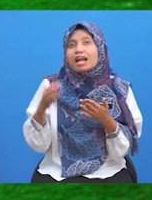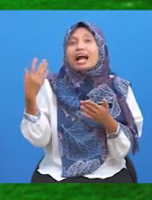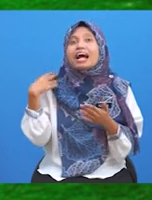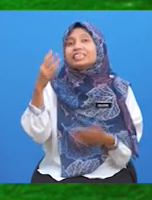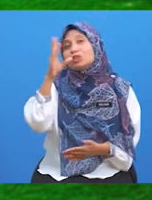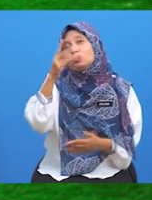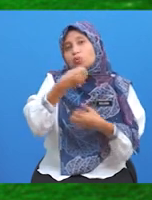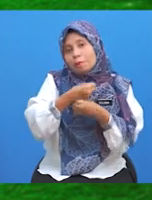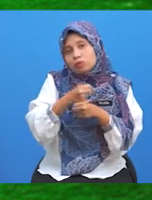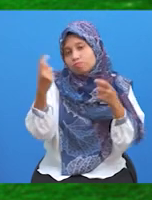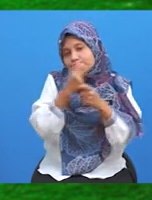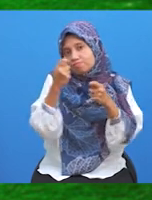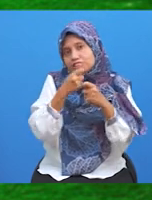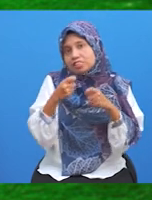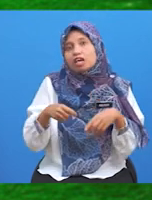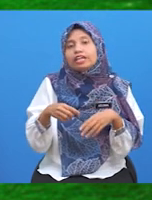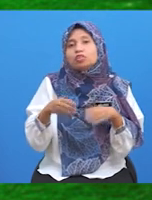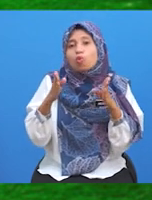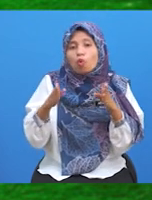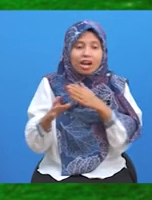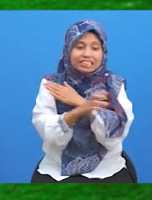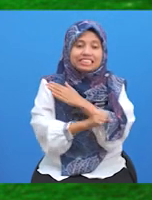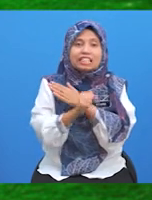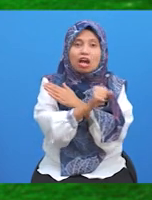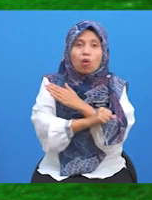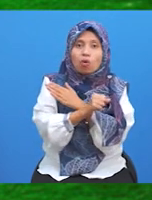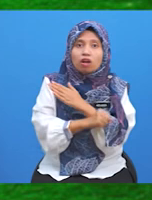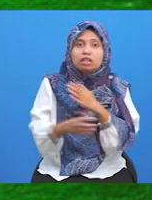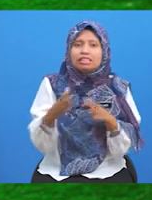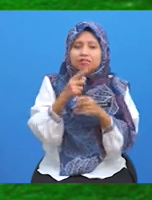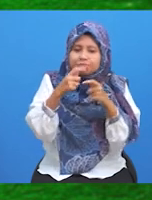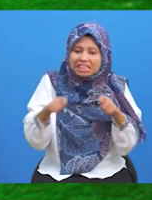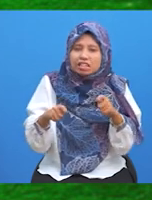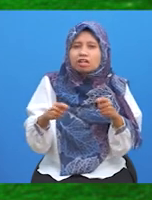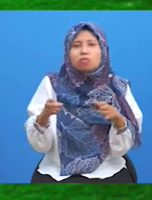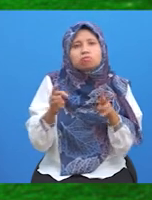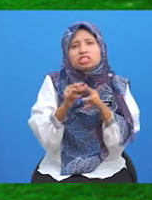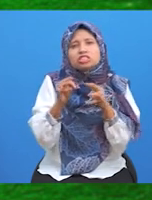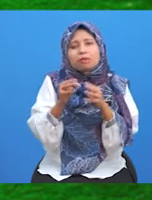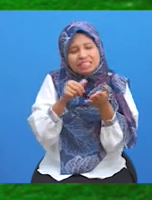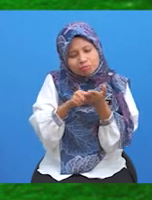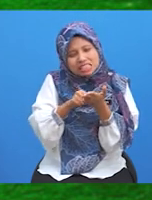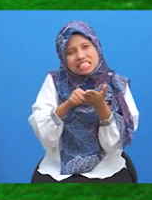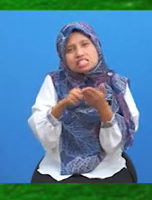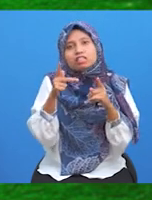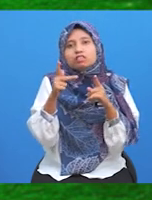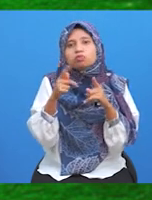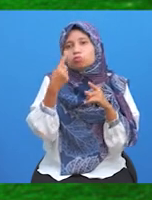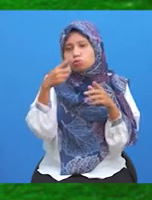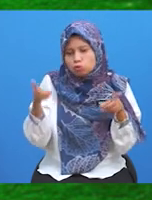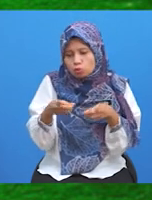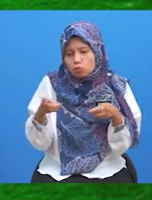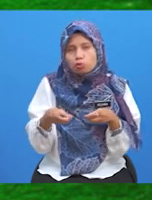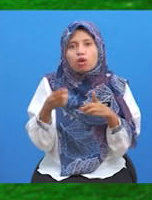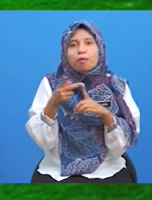7 bentuk penentangan masyarakat tempatan, dan ini telah meninggalkan pelbagai kesan hingga mendorong